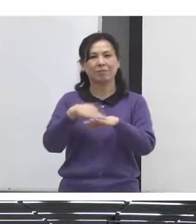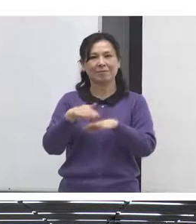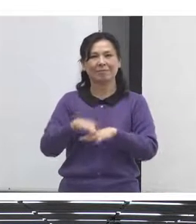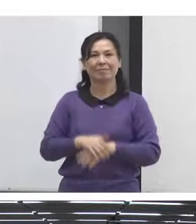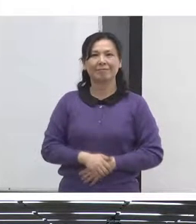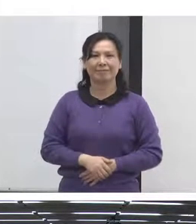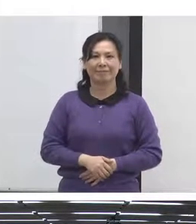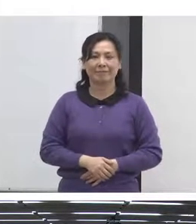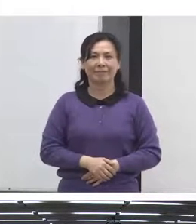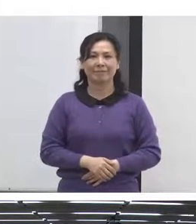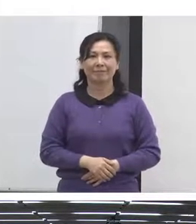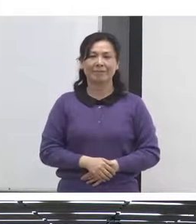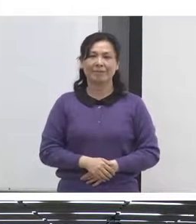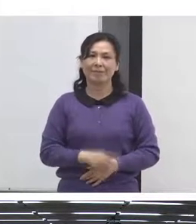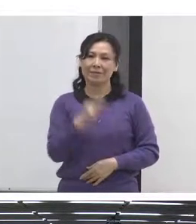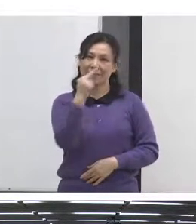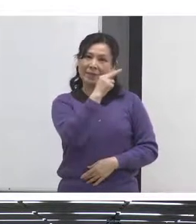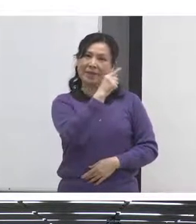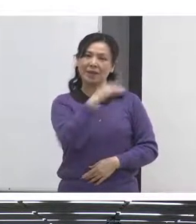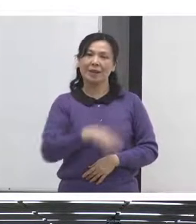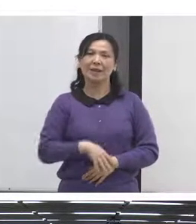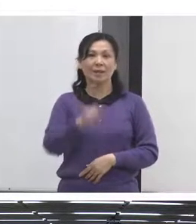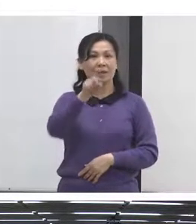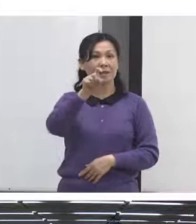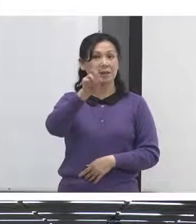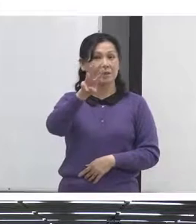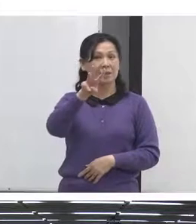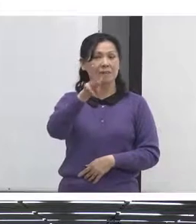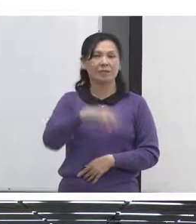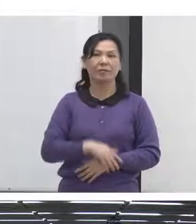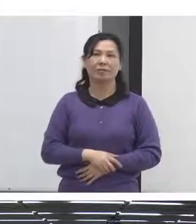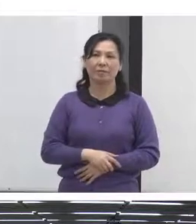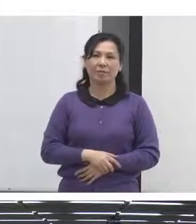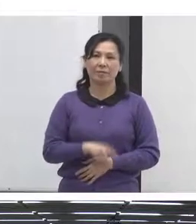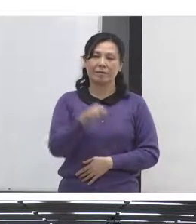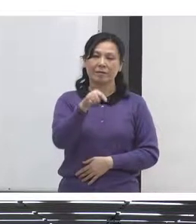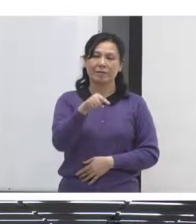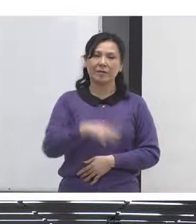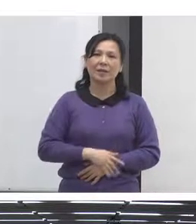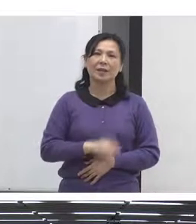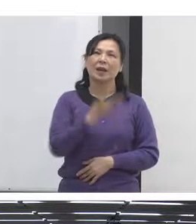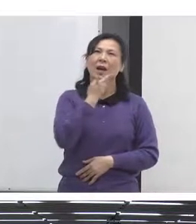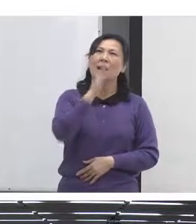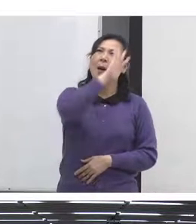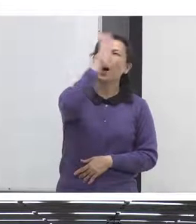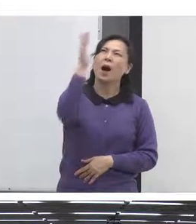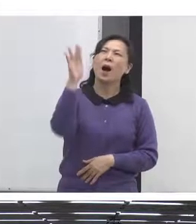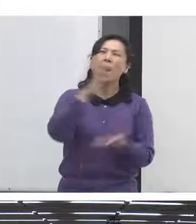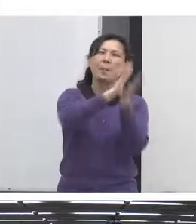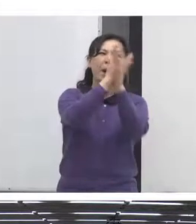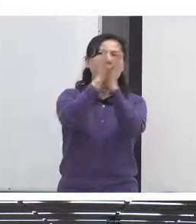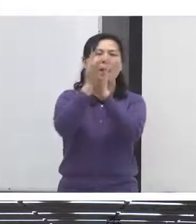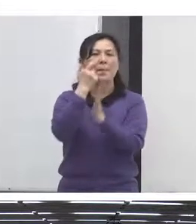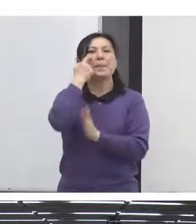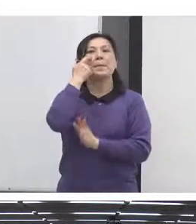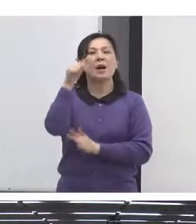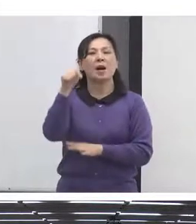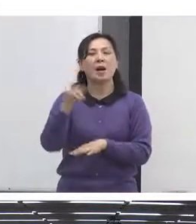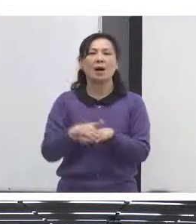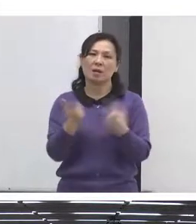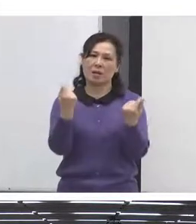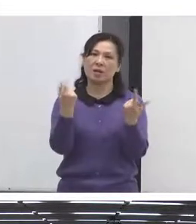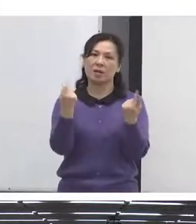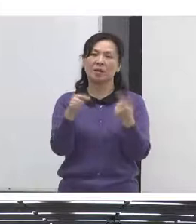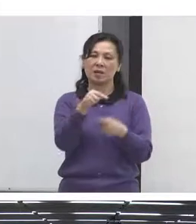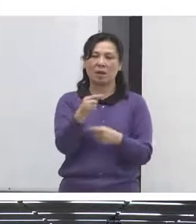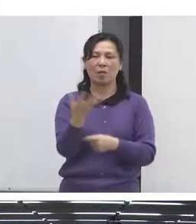那我们看到第13这个 climate action，就是所谓的气候变迁这个部分呢，也是研究的议题的其中一个很